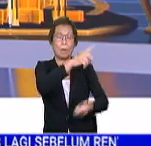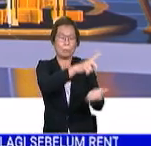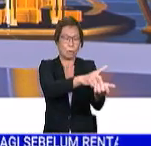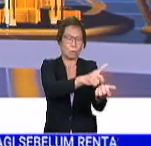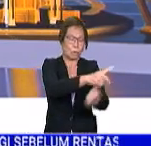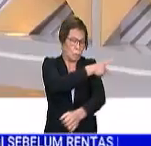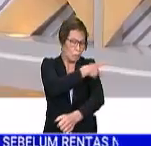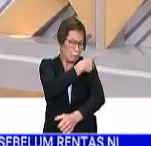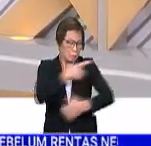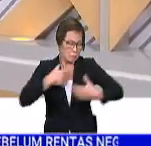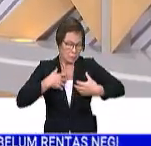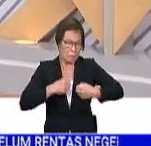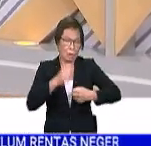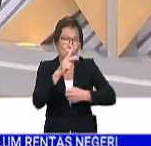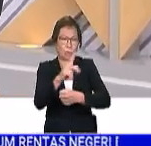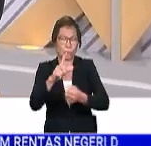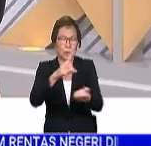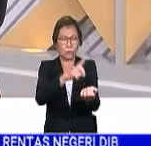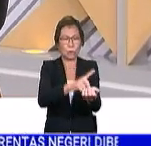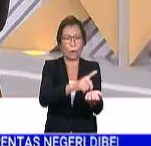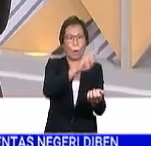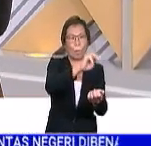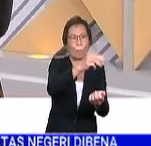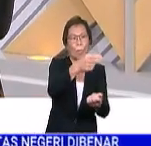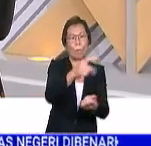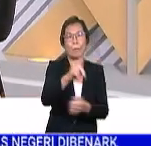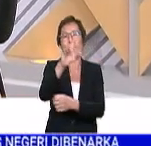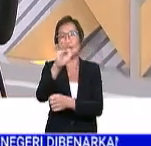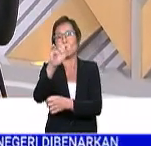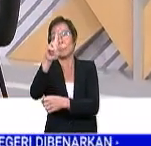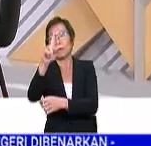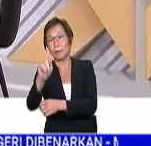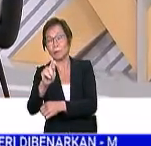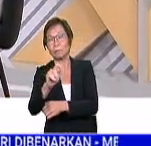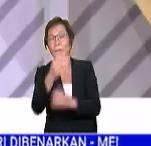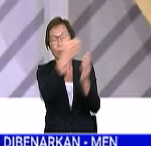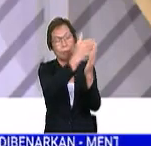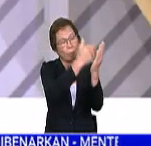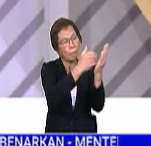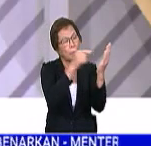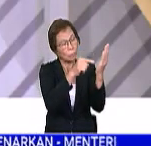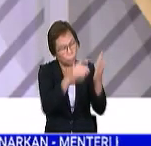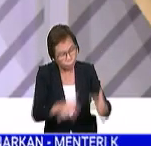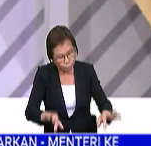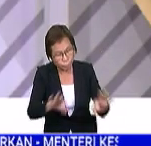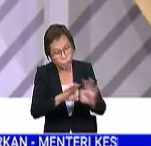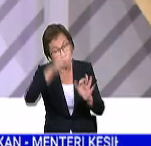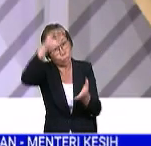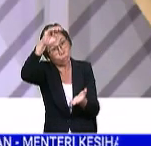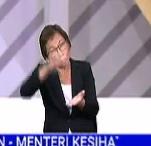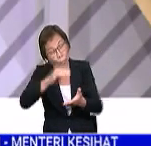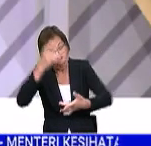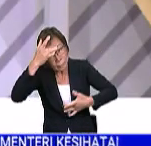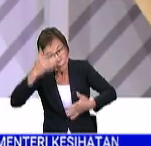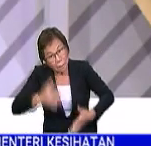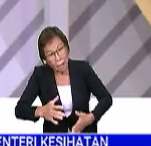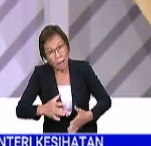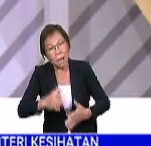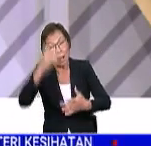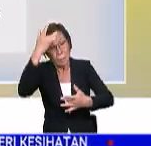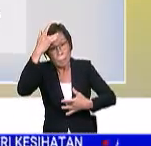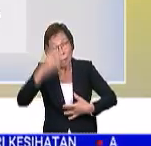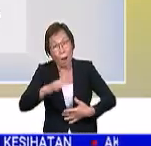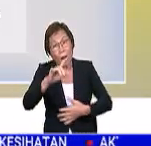Perubatan Klinik Kesihatan Kuala Lumpur Dr. Muhammad Farid Azrai Muhar, langkah tersebut penting bagi mengurangkan kadar pesakit komorbid